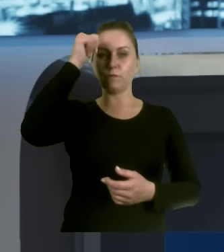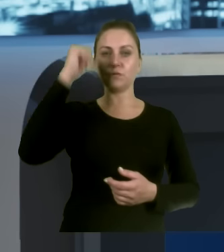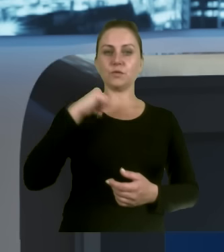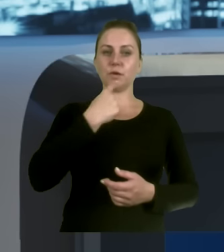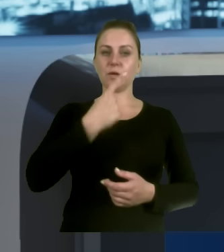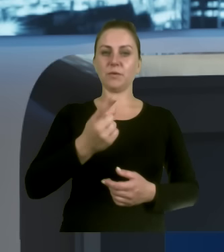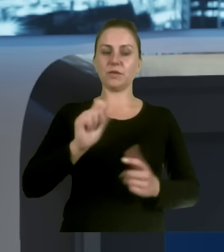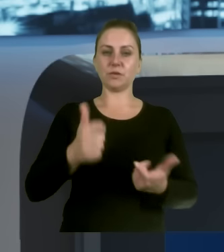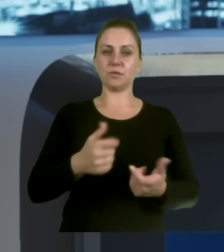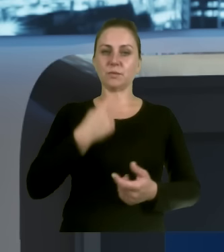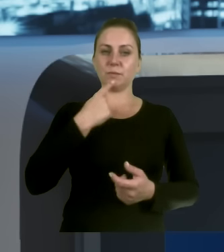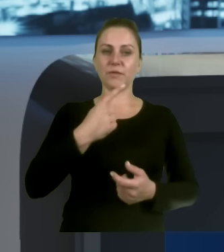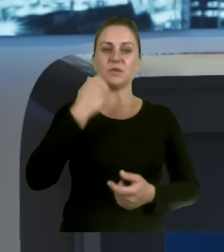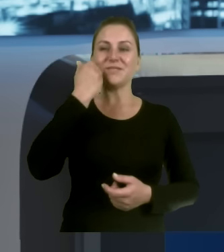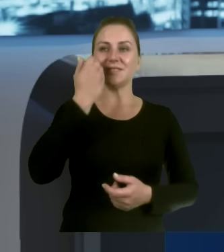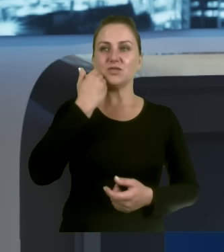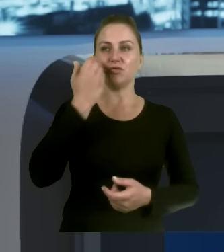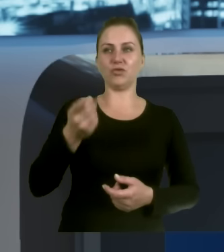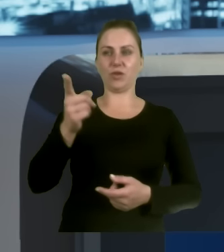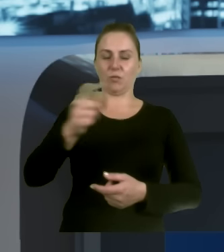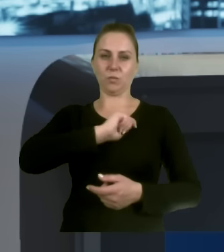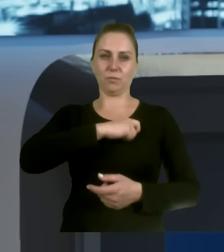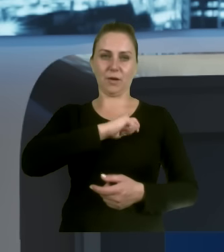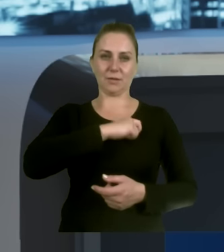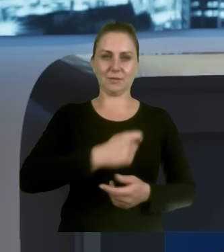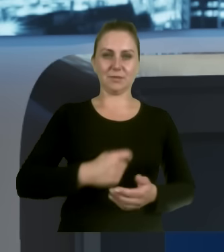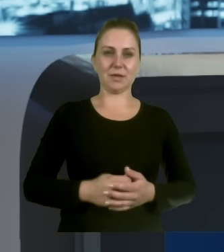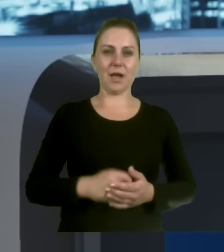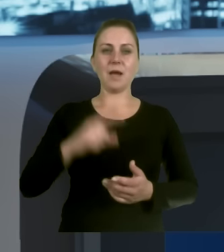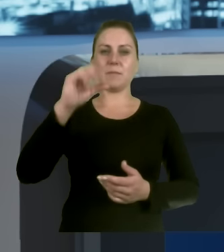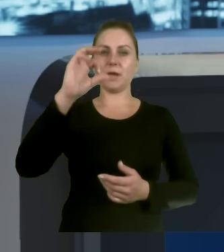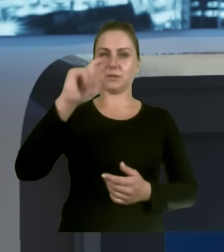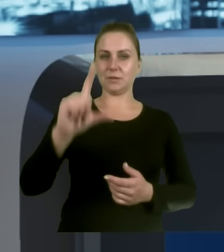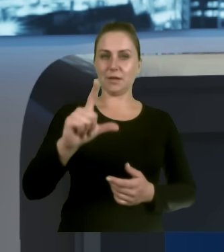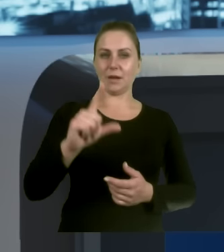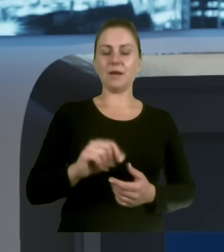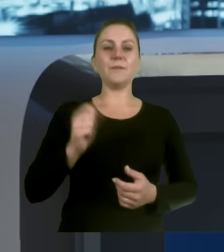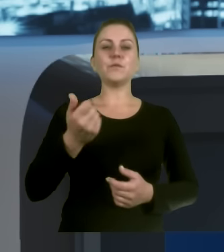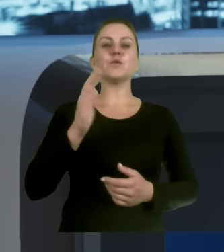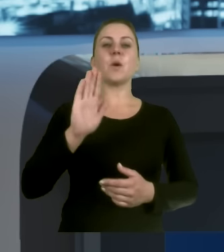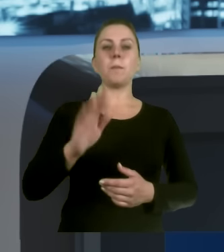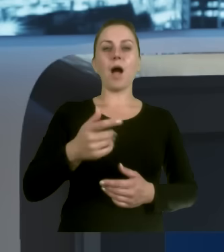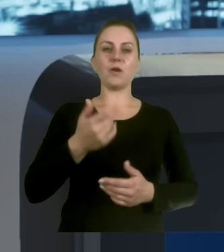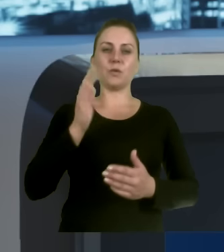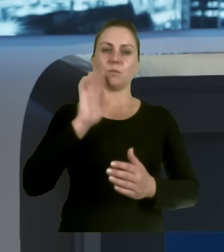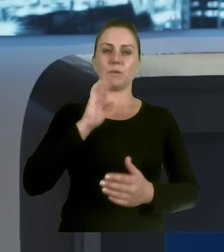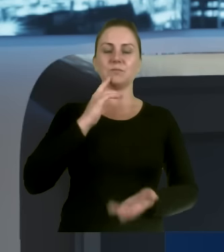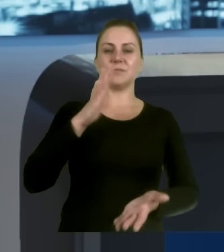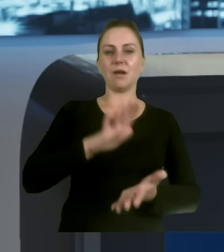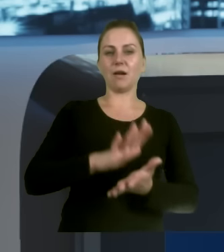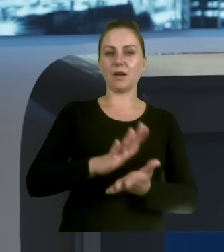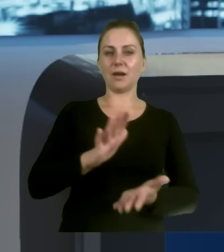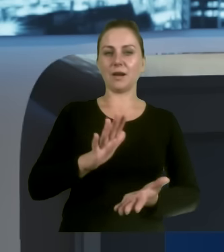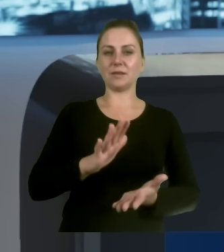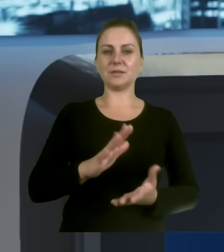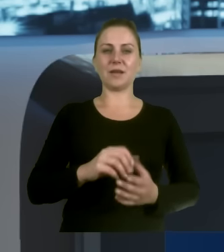się za tą partię PSL-u, co mają mentalność